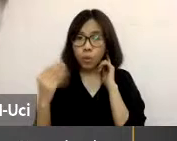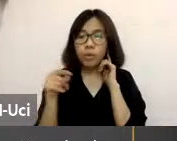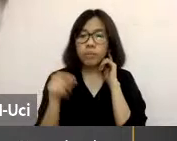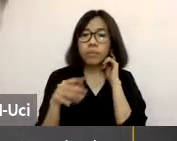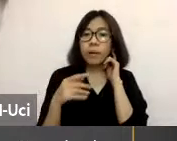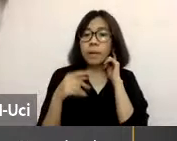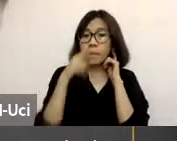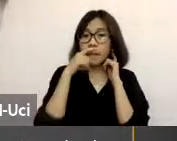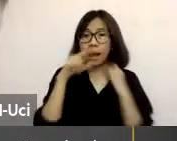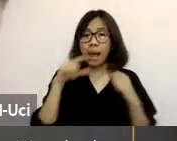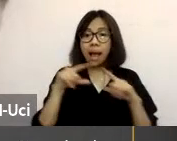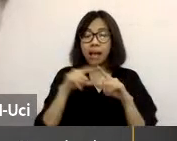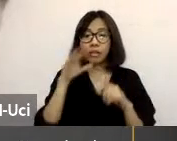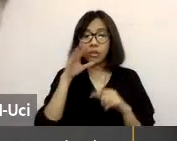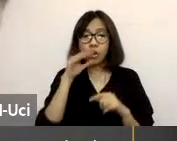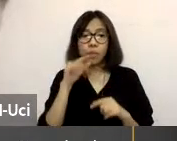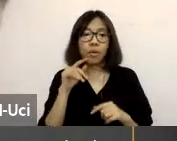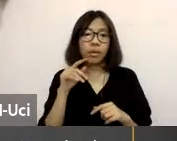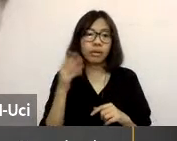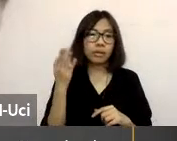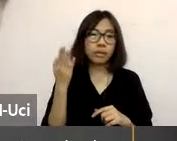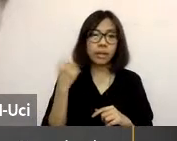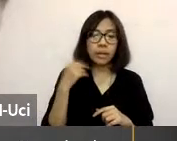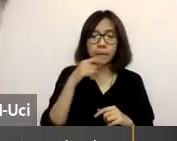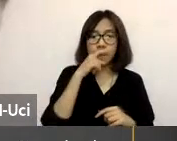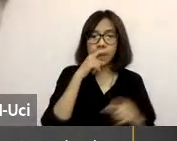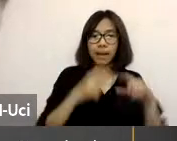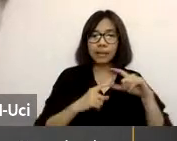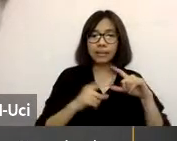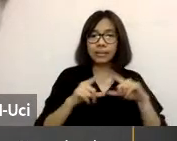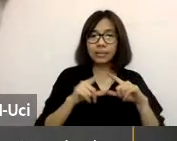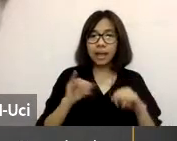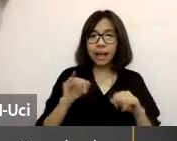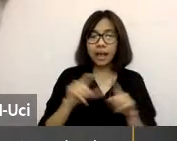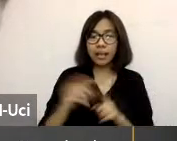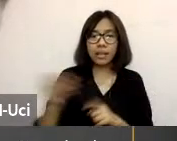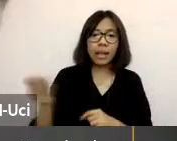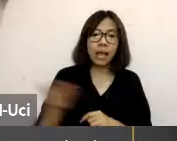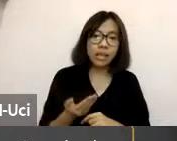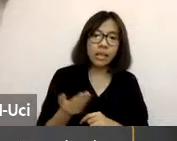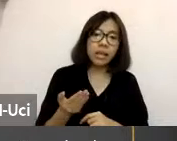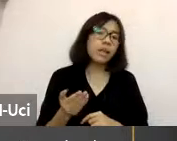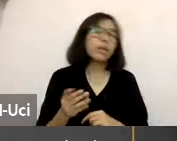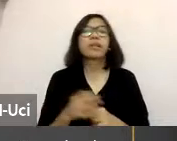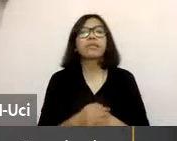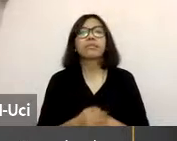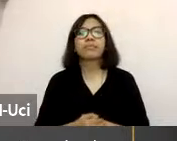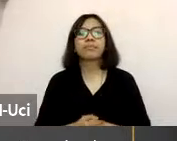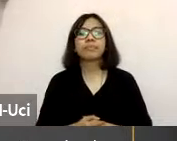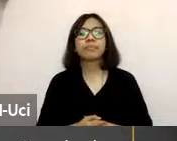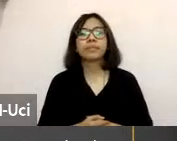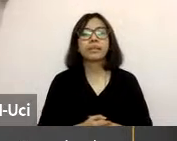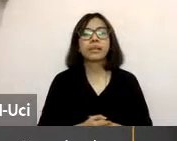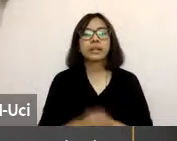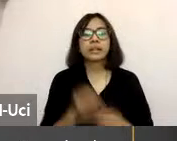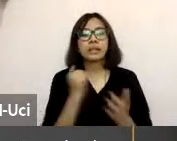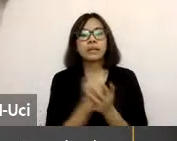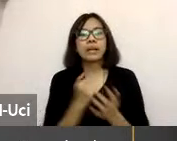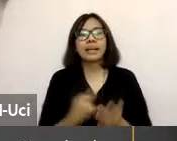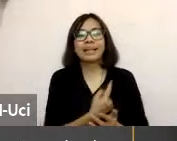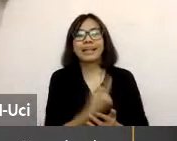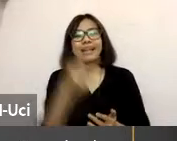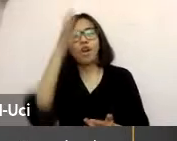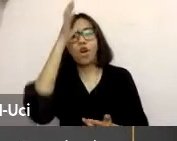saya mungkin menanggapi pertanyaan dari Pak Said ya Bagaimana sih untuk menegur sebagai tindakan dalam memang kita sebagai konsumen